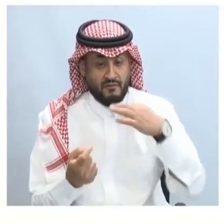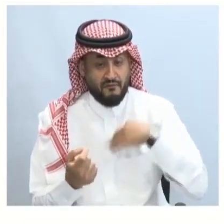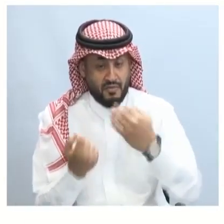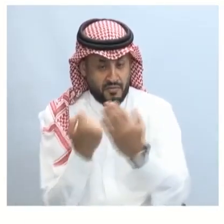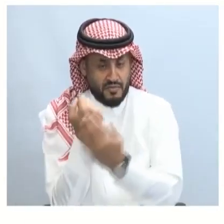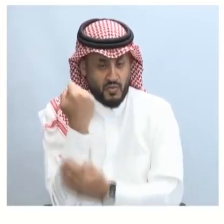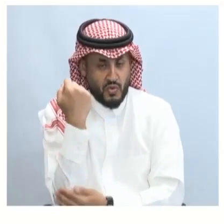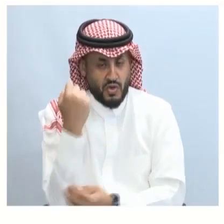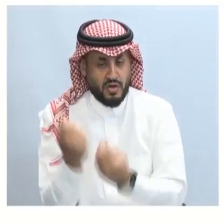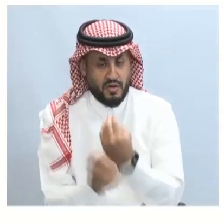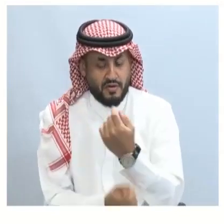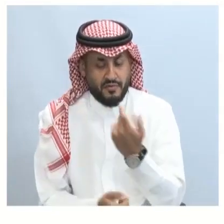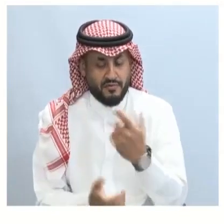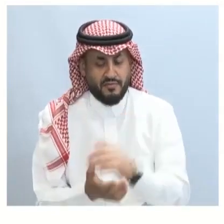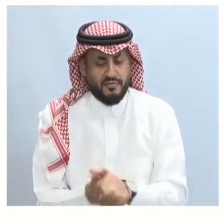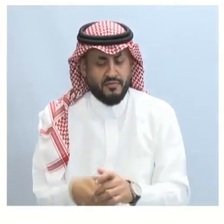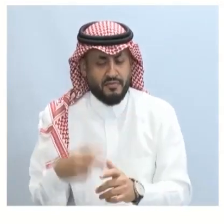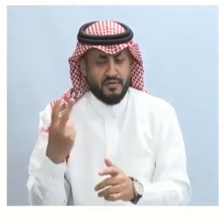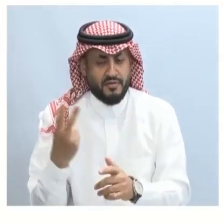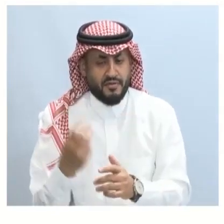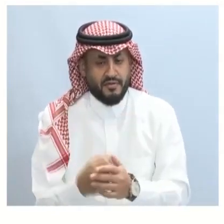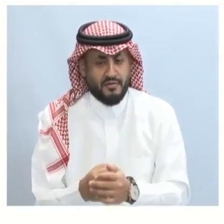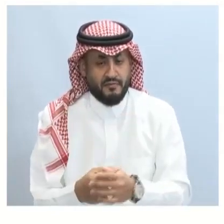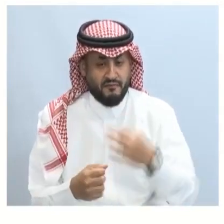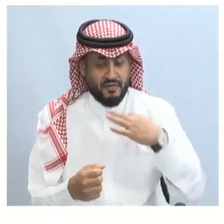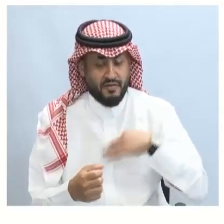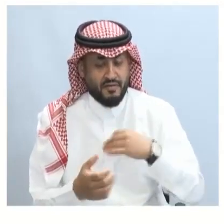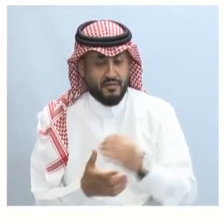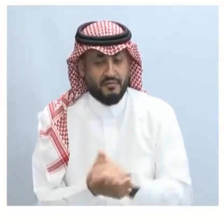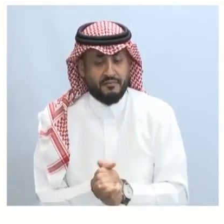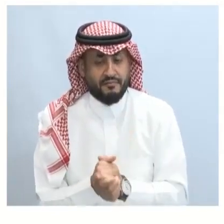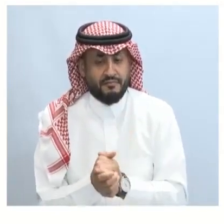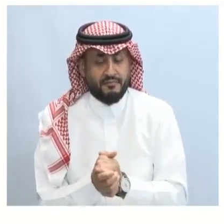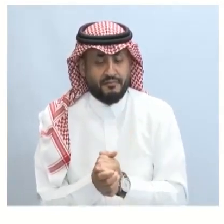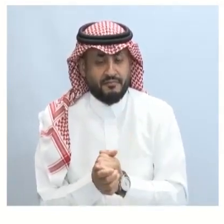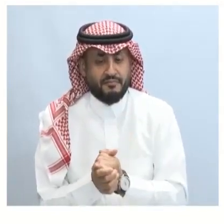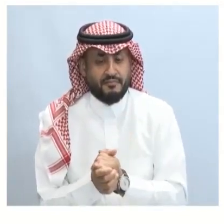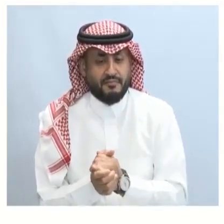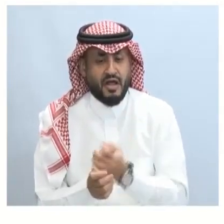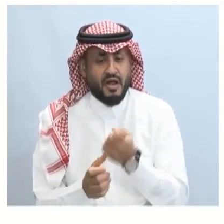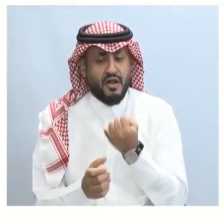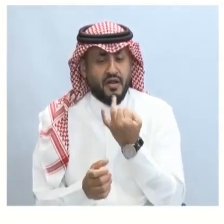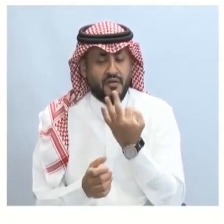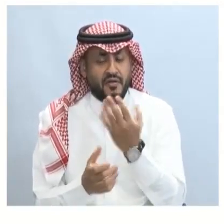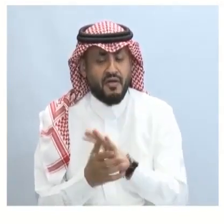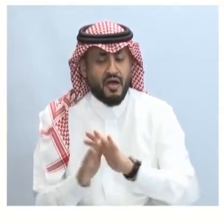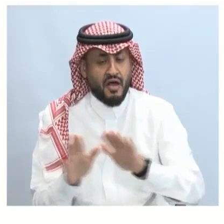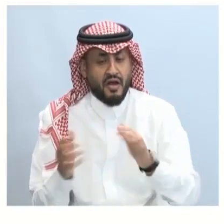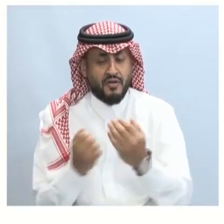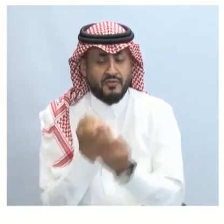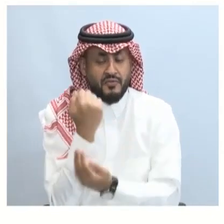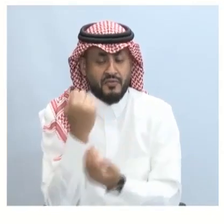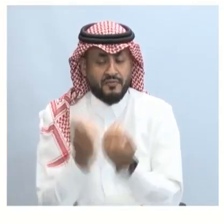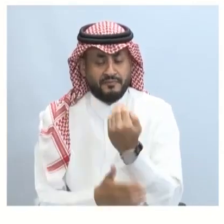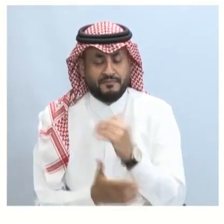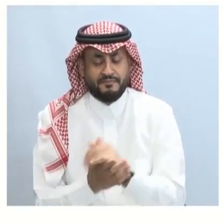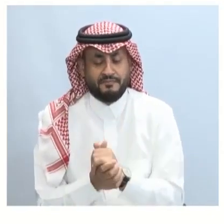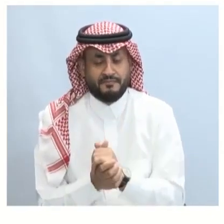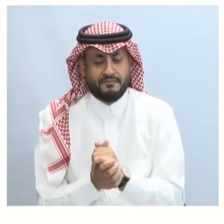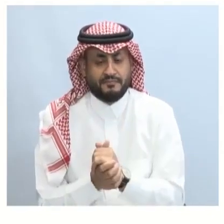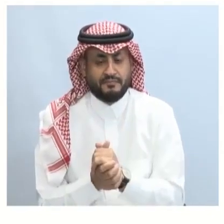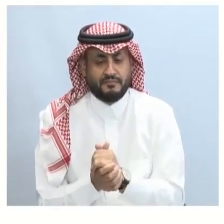اسباغ الوضوء ثانيا فضل الذكر بعد الوضوء اذا هذه بعض الفوائد